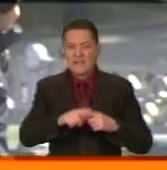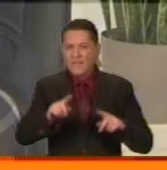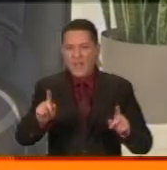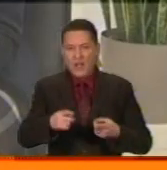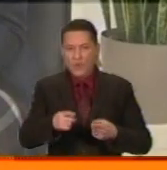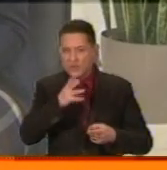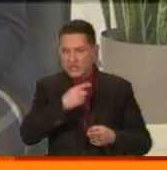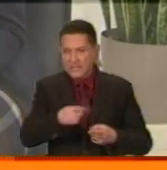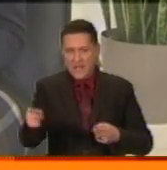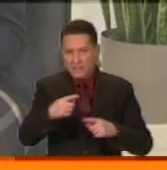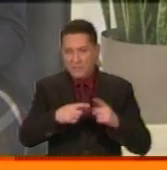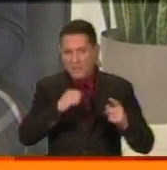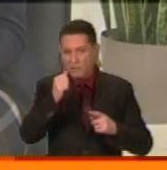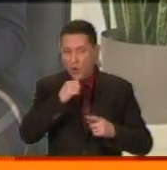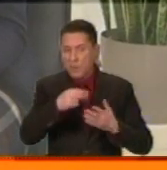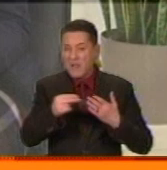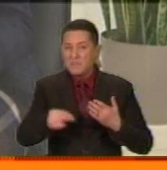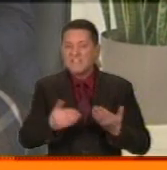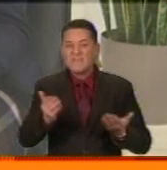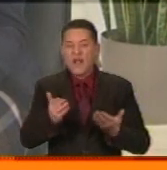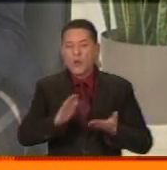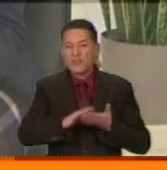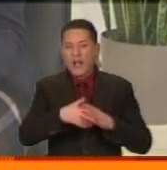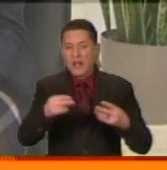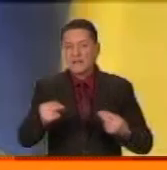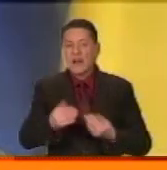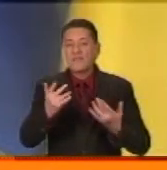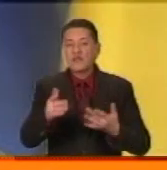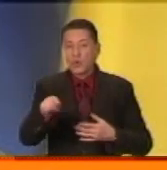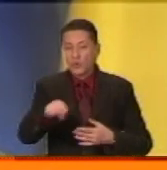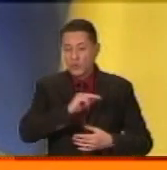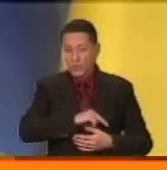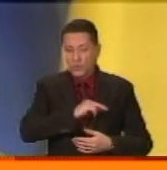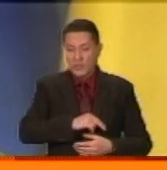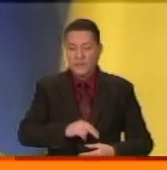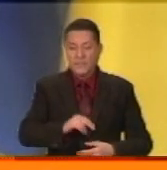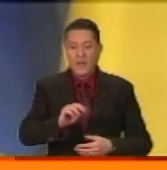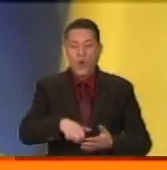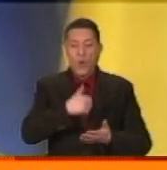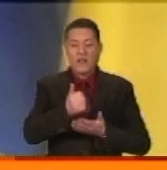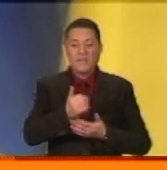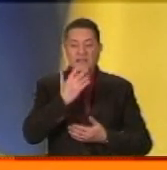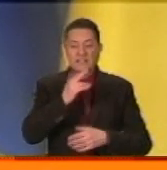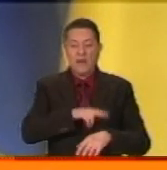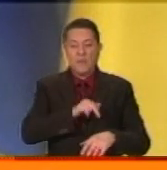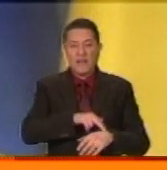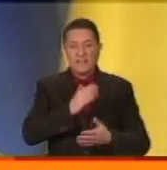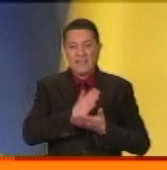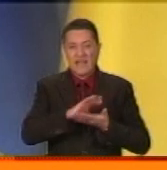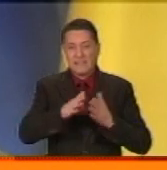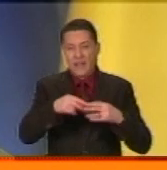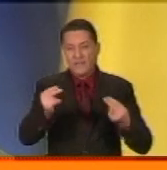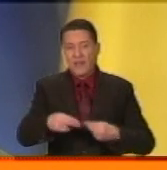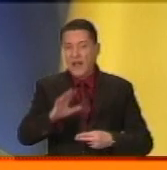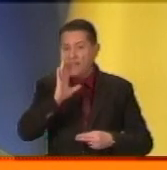півроку. Подписывали ли вы какой-то контракт? Насколько вы здесь? У главы национальной полиции есть контракт, на